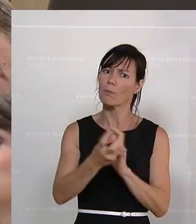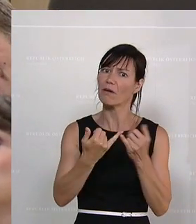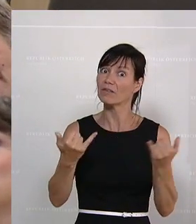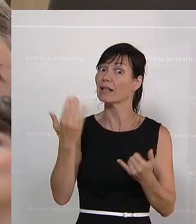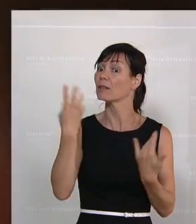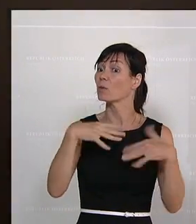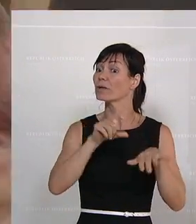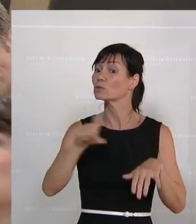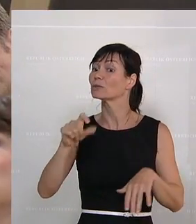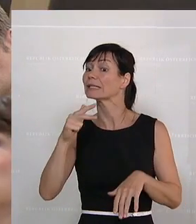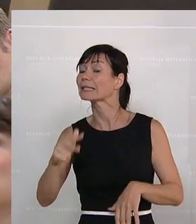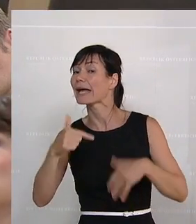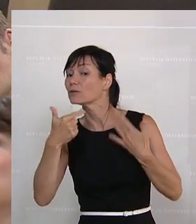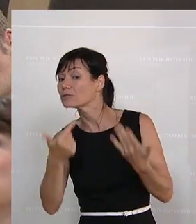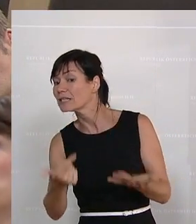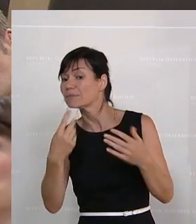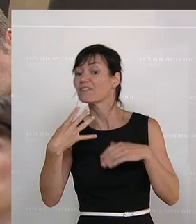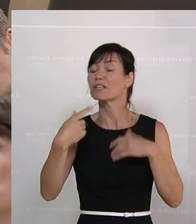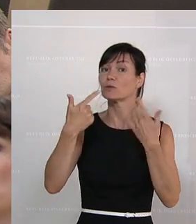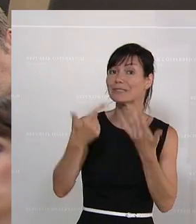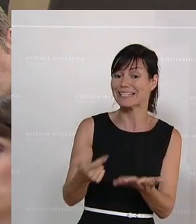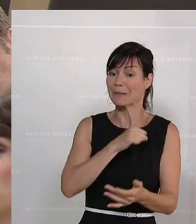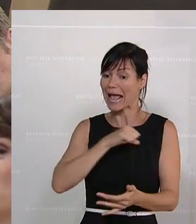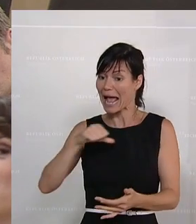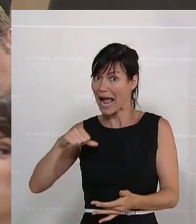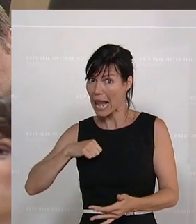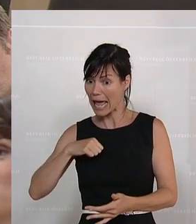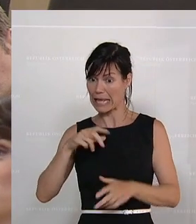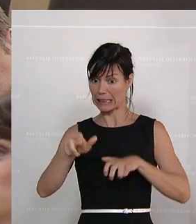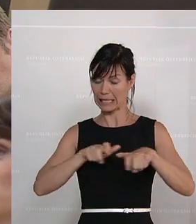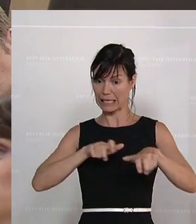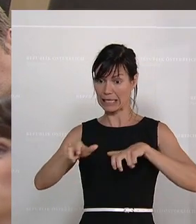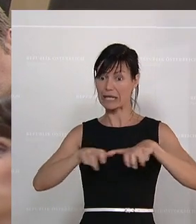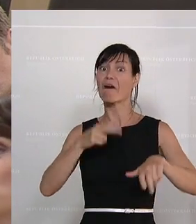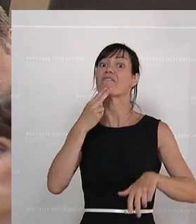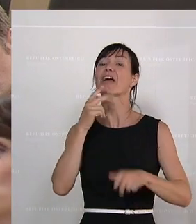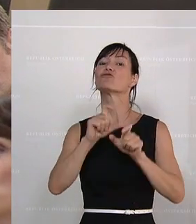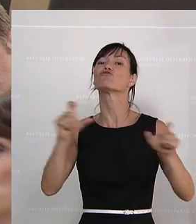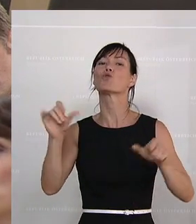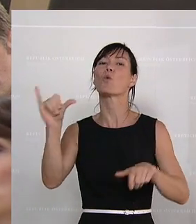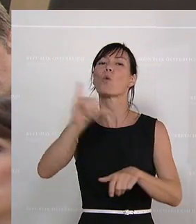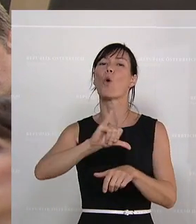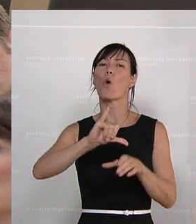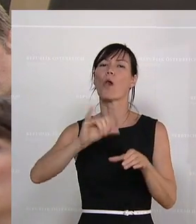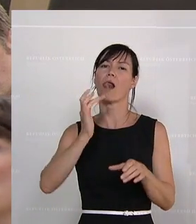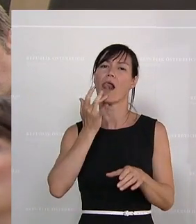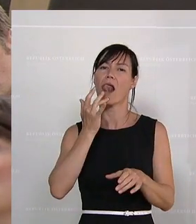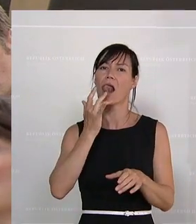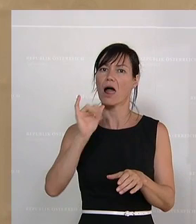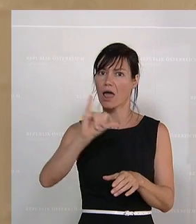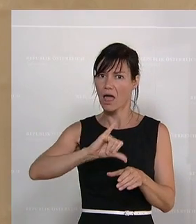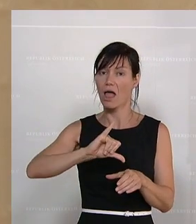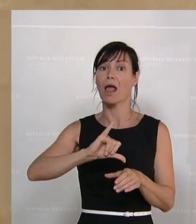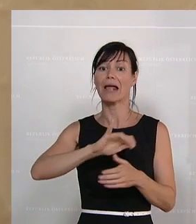1973 74 kommen ölkrise kopp damals waren die al ahmars schuld ich kann mich erinnern wir mein vater hat zuhause gebaut